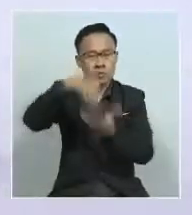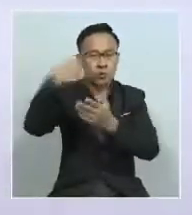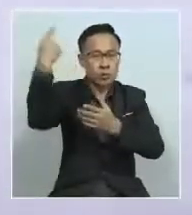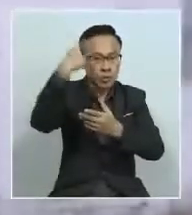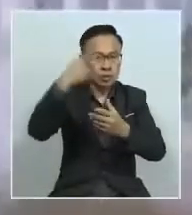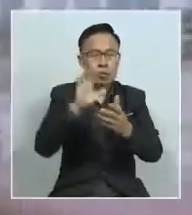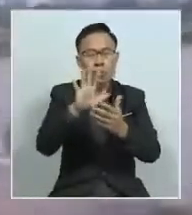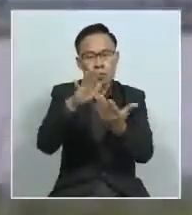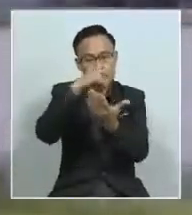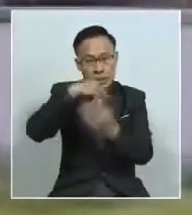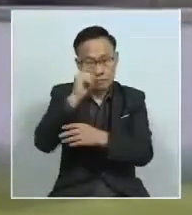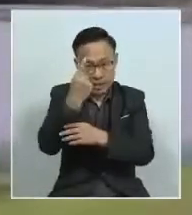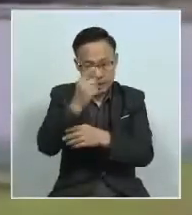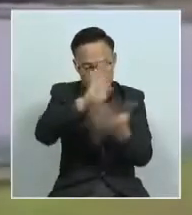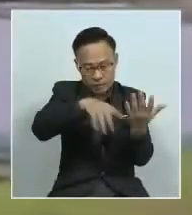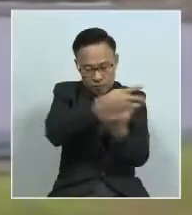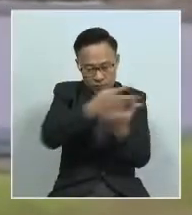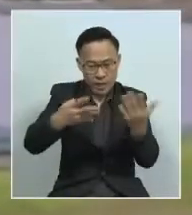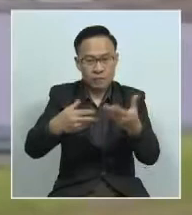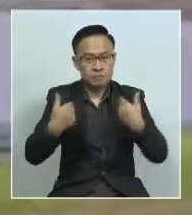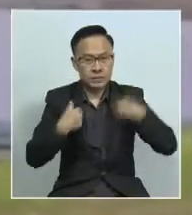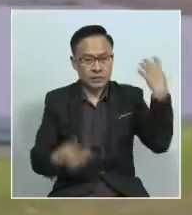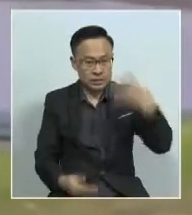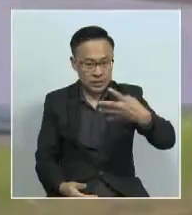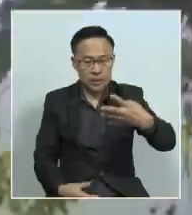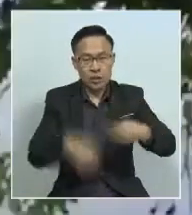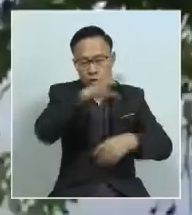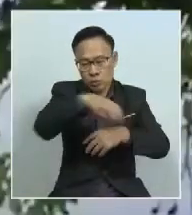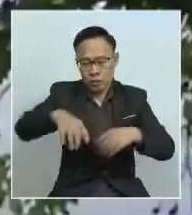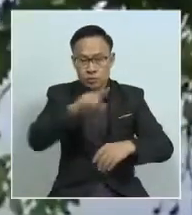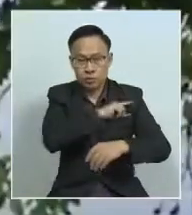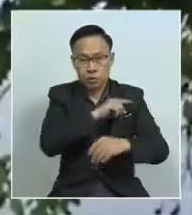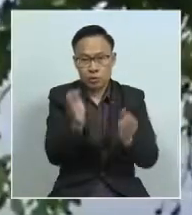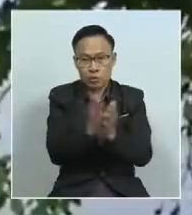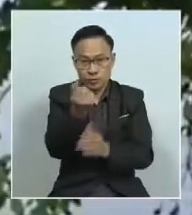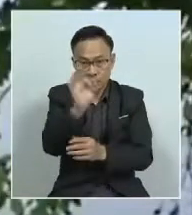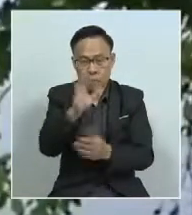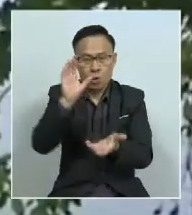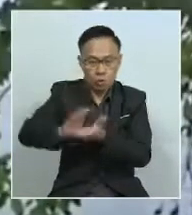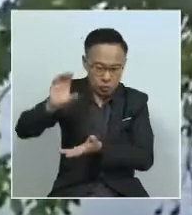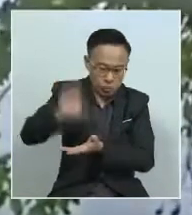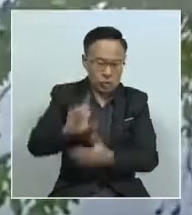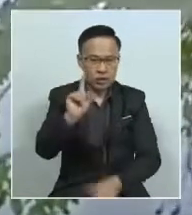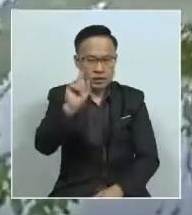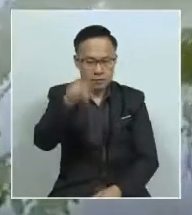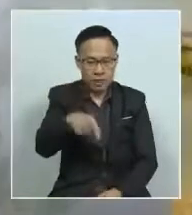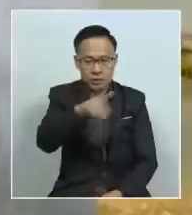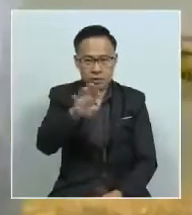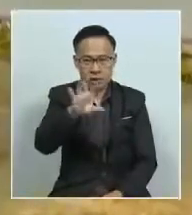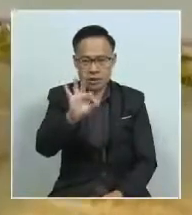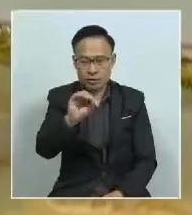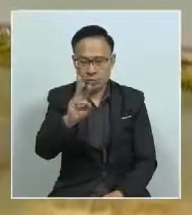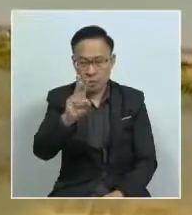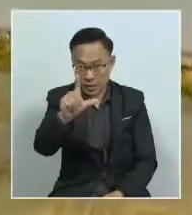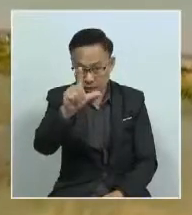ฟูบึงราชนกมีทั้งสิ้น4ด้านดำเนินการโดย19หน่วยงานวงเงิน 1,456 ล้านบาทระยะเวลาดำ